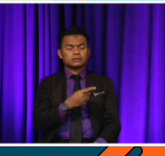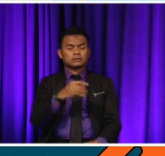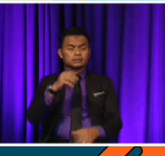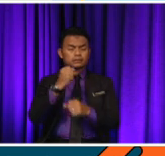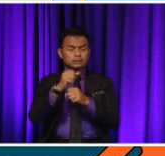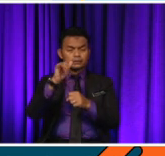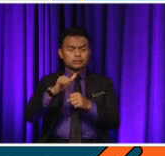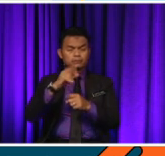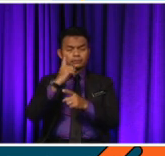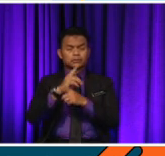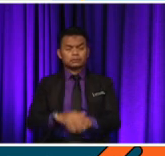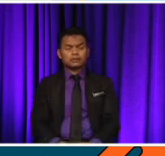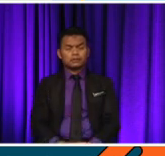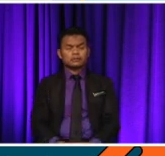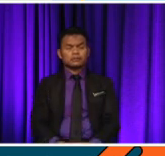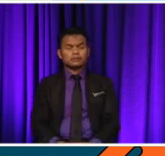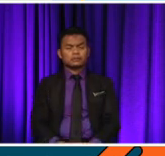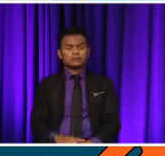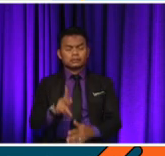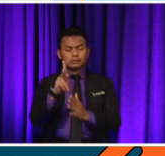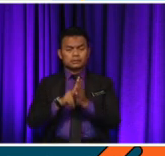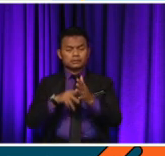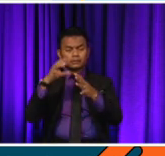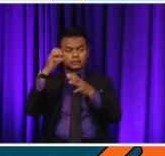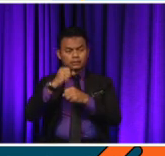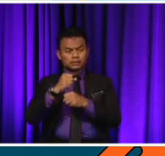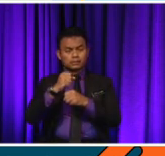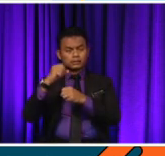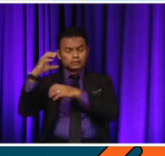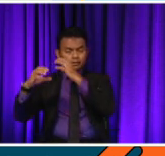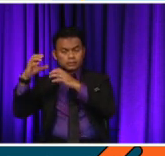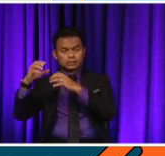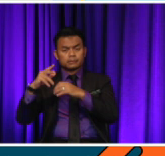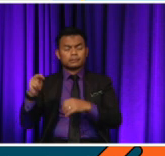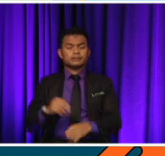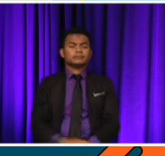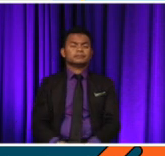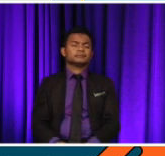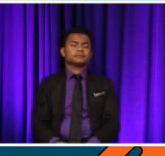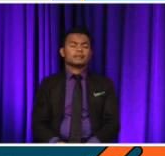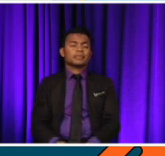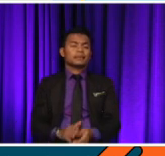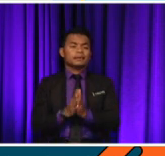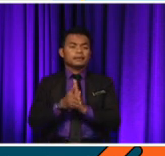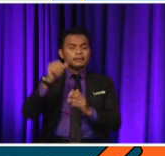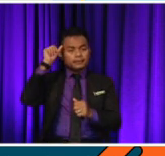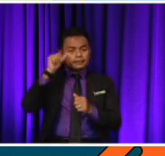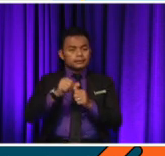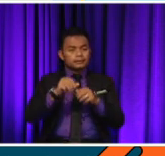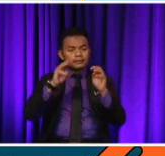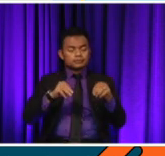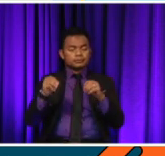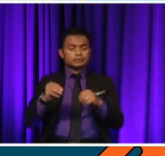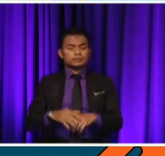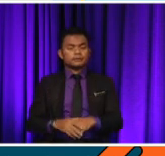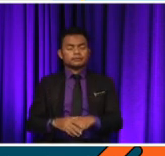efektif pada kecakapan Oke efektif jadi ingat murid kemudian